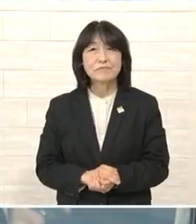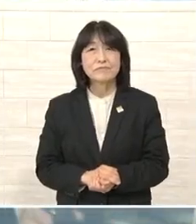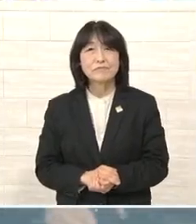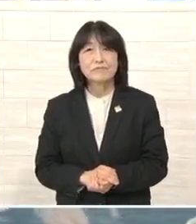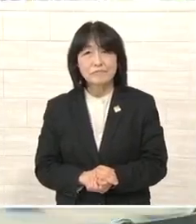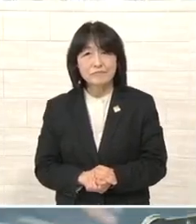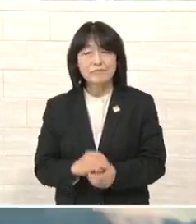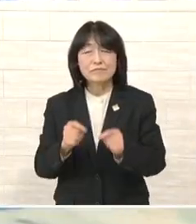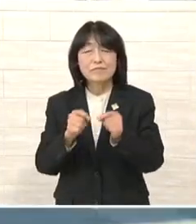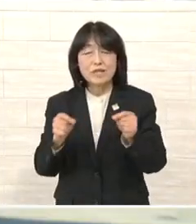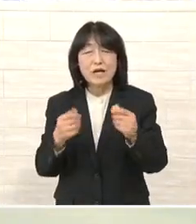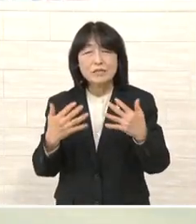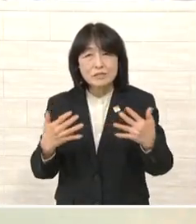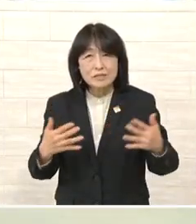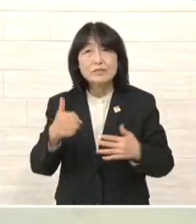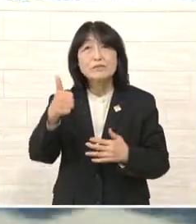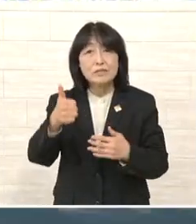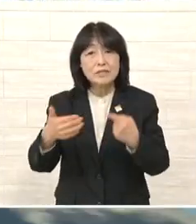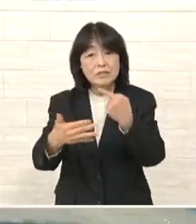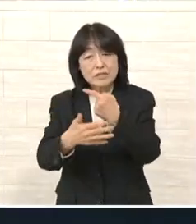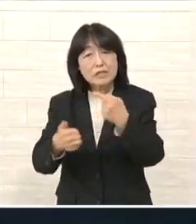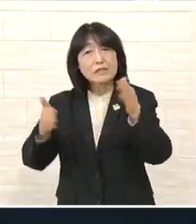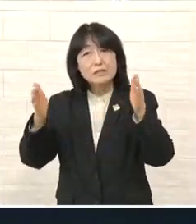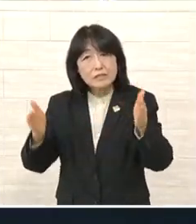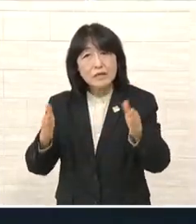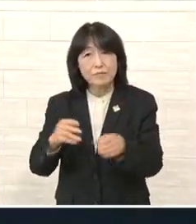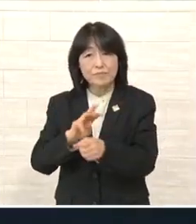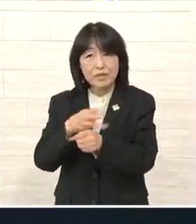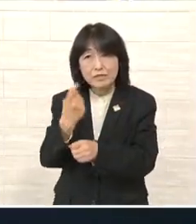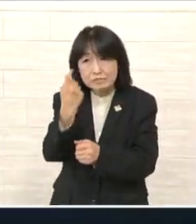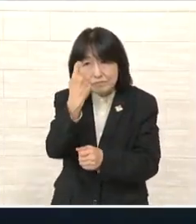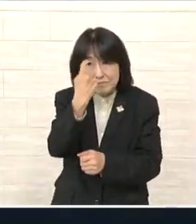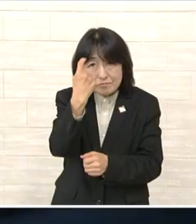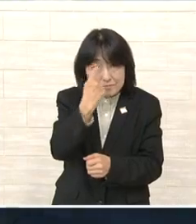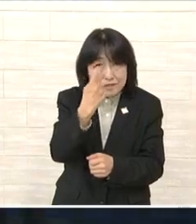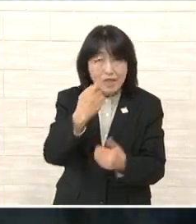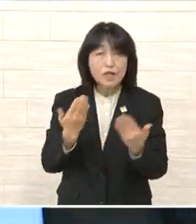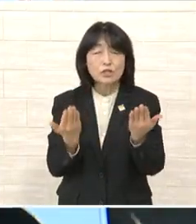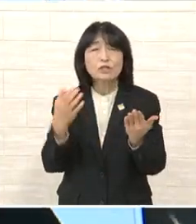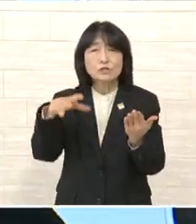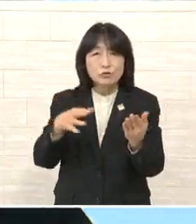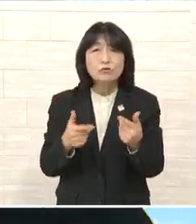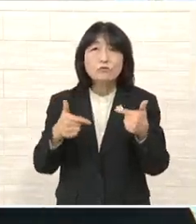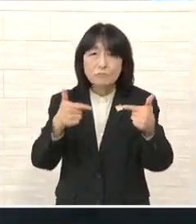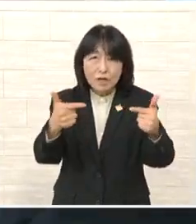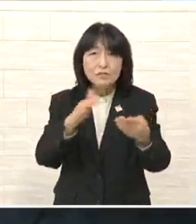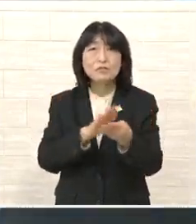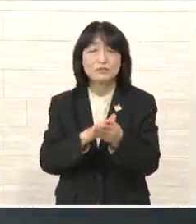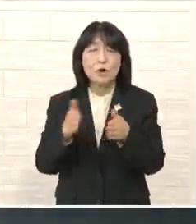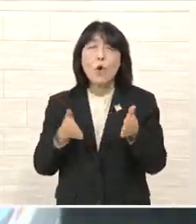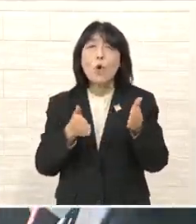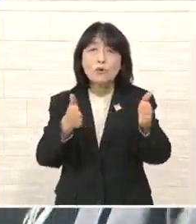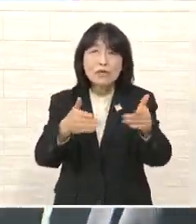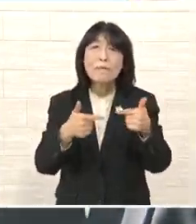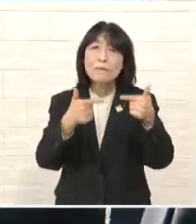長澤さんは1ヶ月ほど研修を受け、スクールバスや路線バスに乗務する予定です。